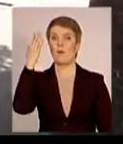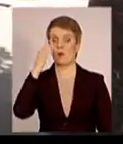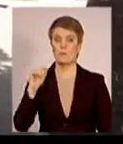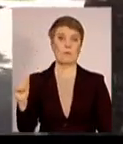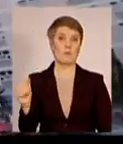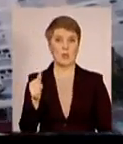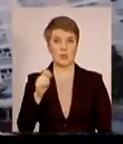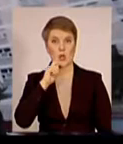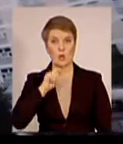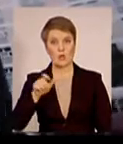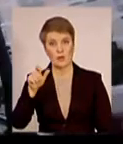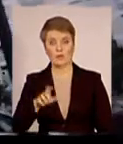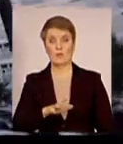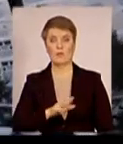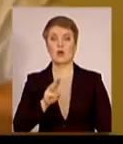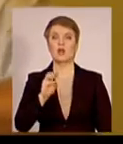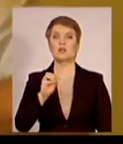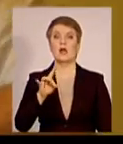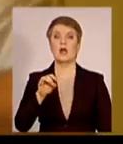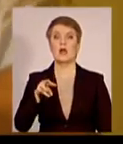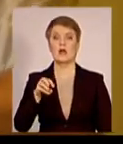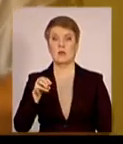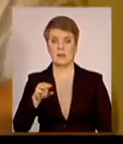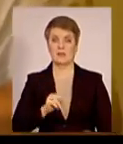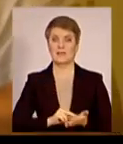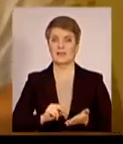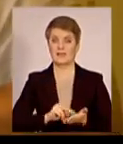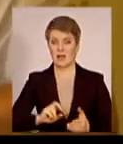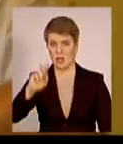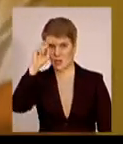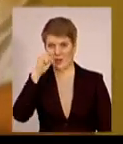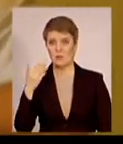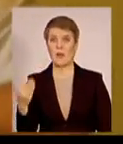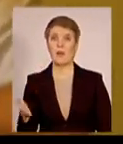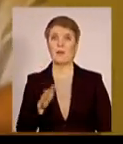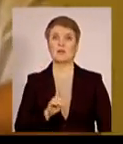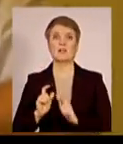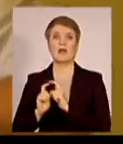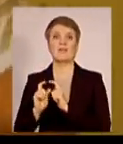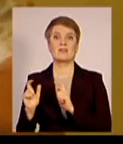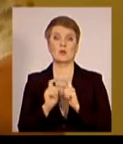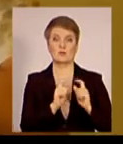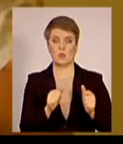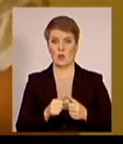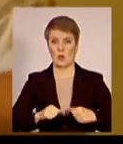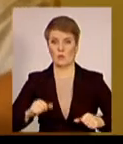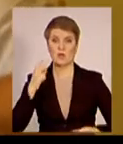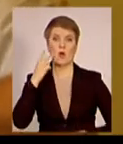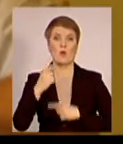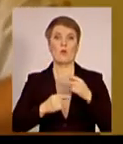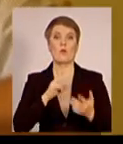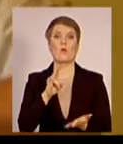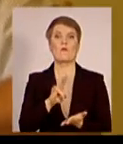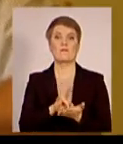до країни, став Святослав Шеремета, секретар Державної міжвідомчої комісії у справах увічнення пам'яті учасників